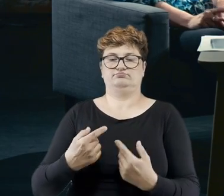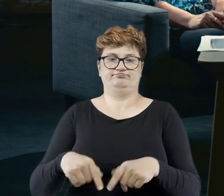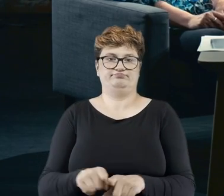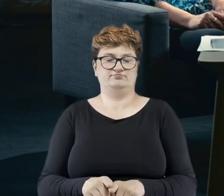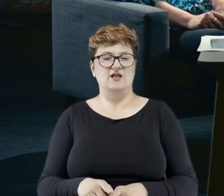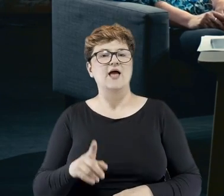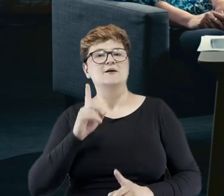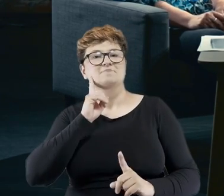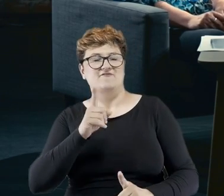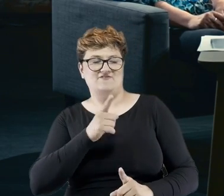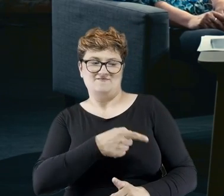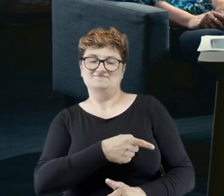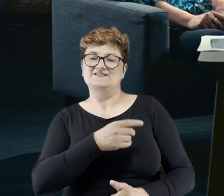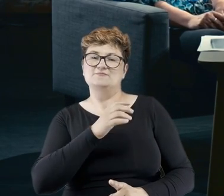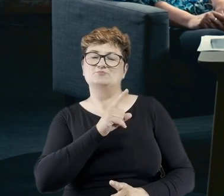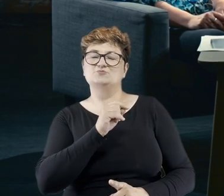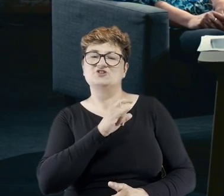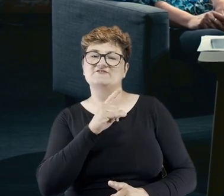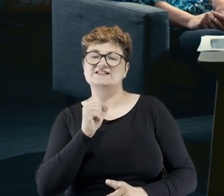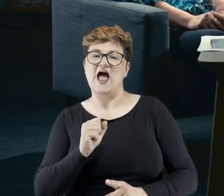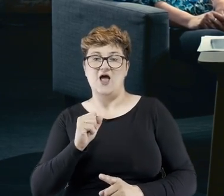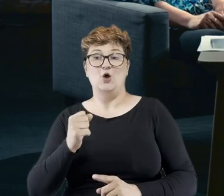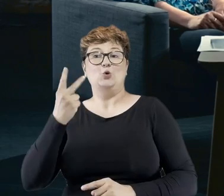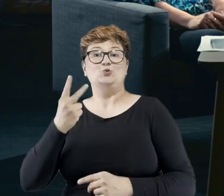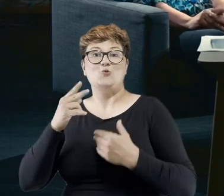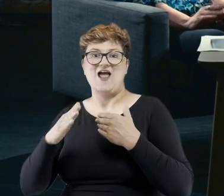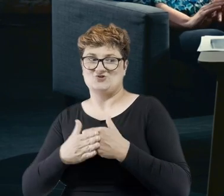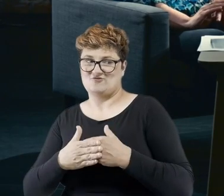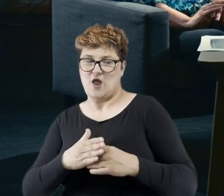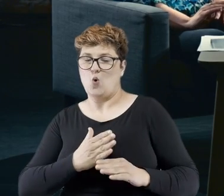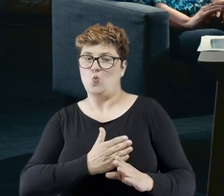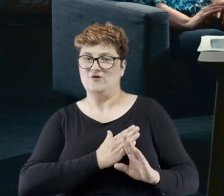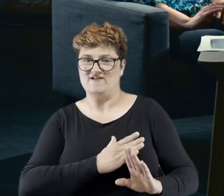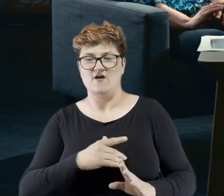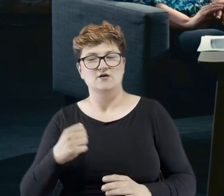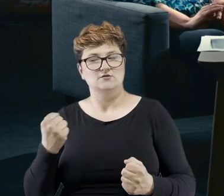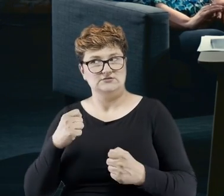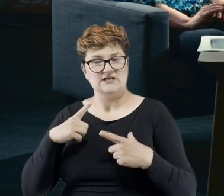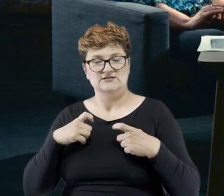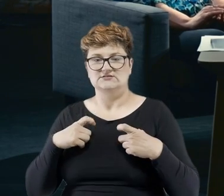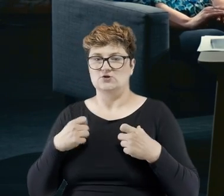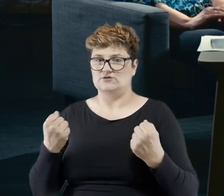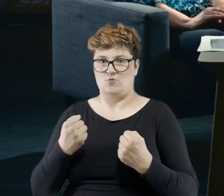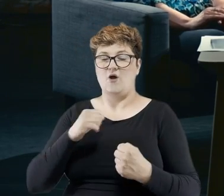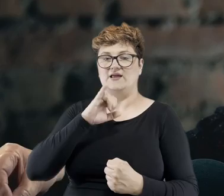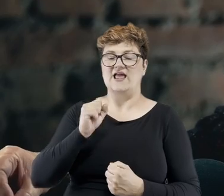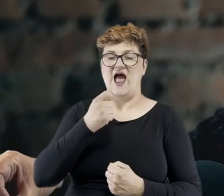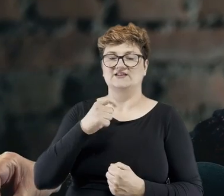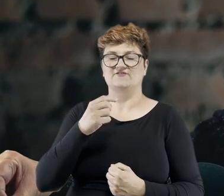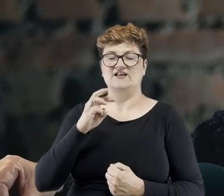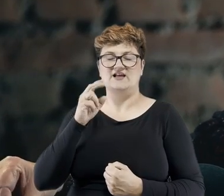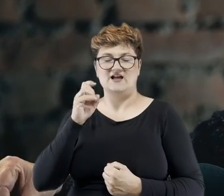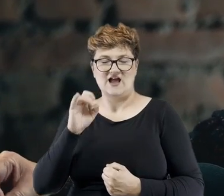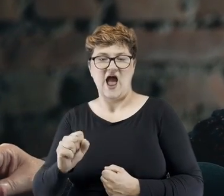tak praktycznie ukrywał Stanisławę Przybyszewską przed swoją drugą żoną, która była bardzo zazdrosna, przed